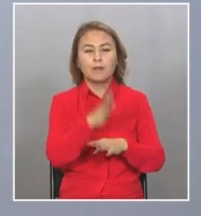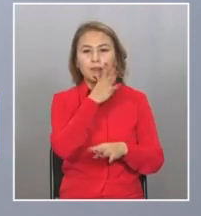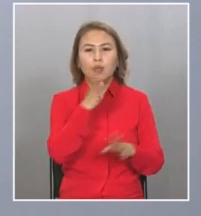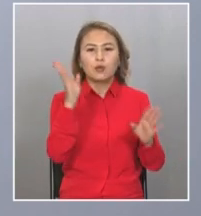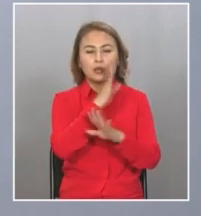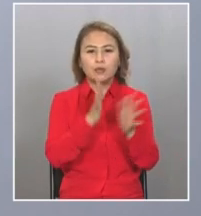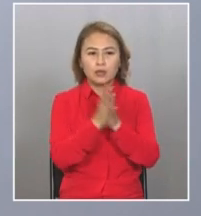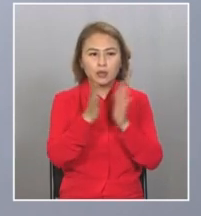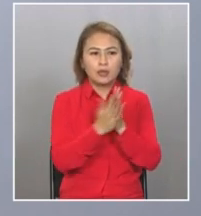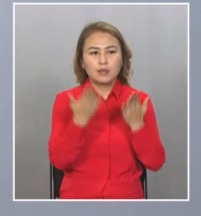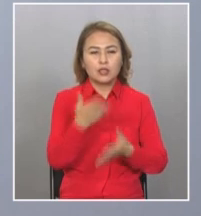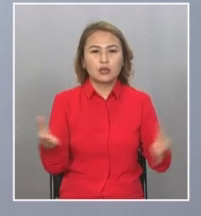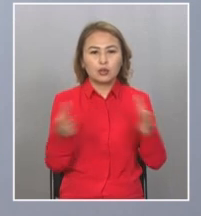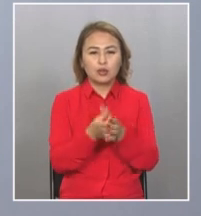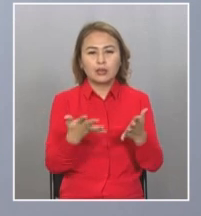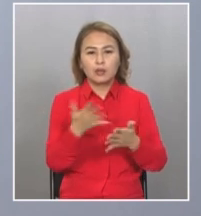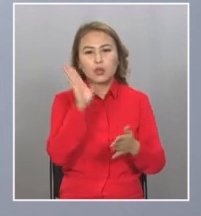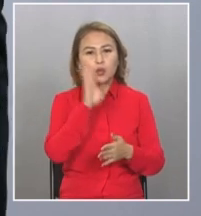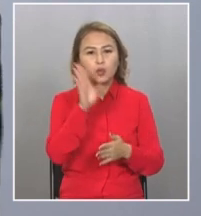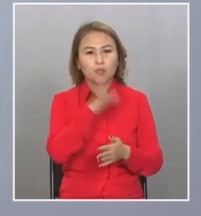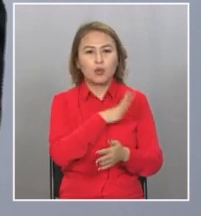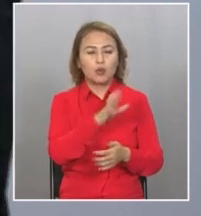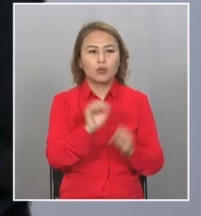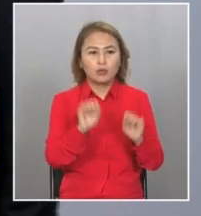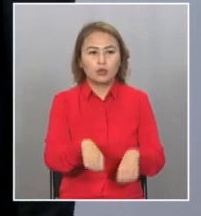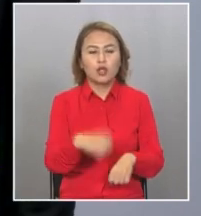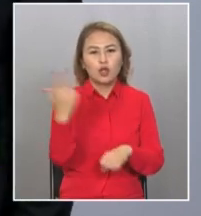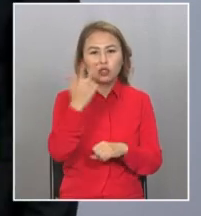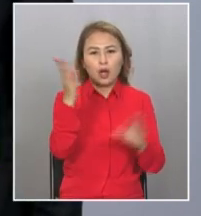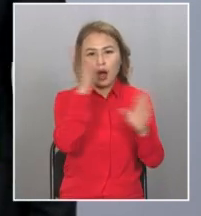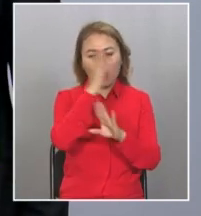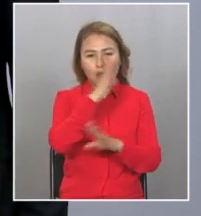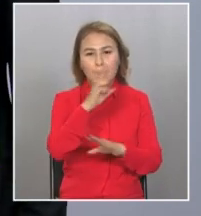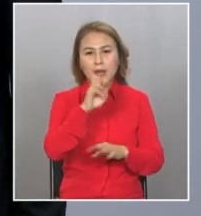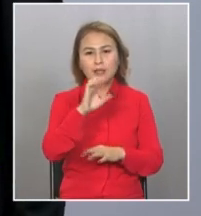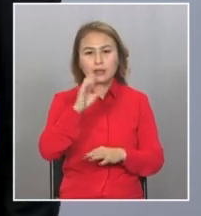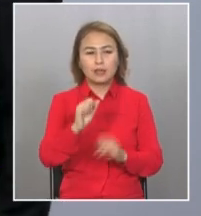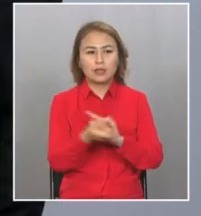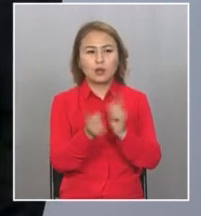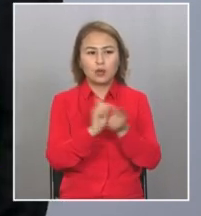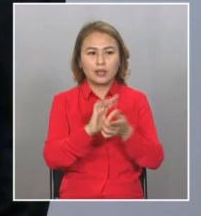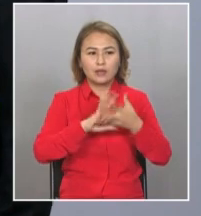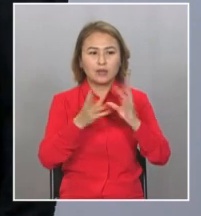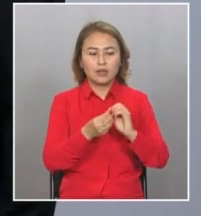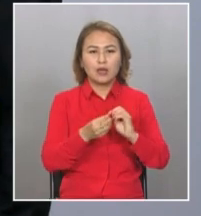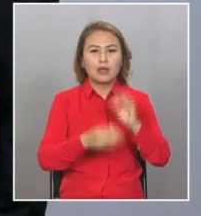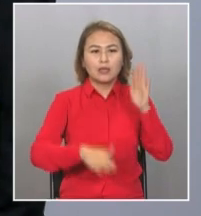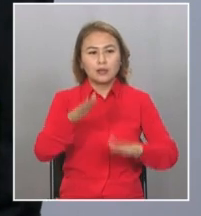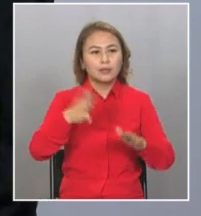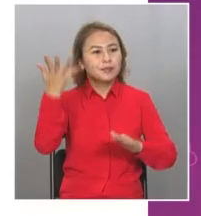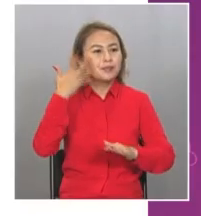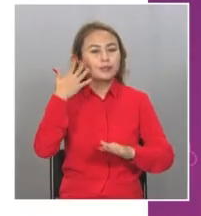болуы мүмкін, немесе құрлық, немесе су болуы мүмкін. Үшінші ауа массасының циркуляциясы. Ауа массасының циркуляциясына